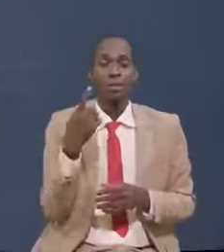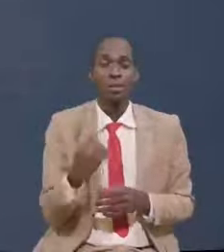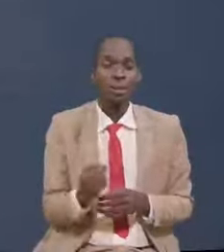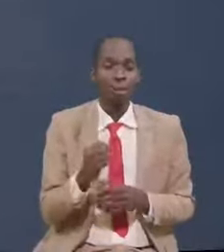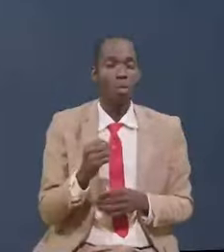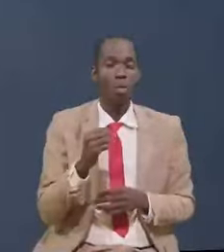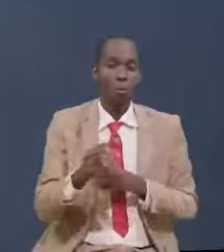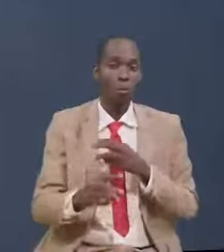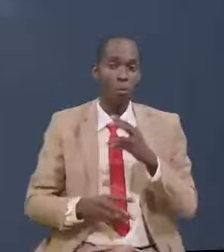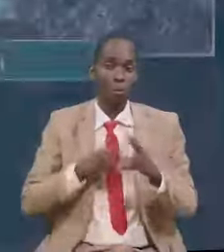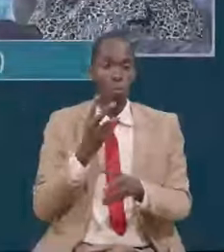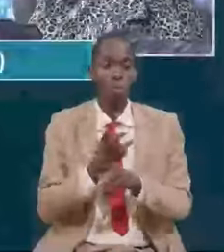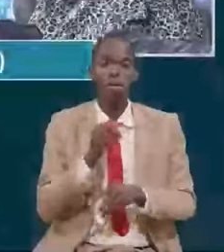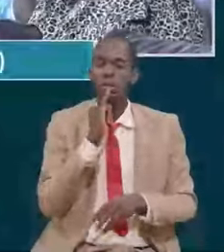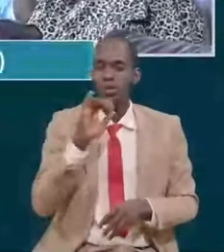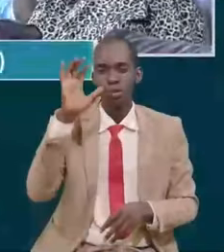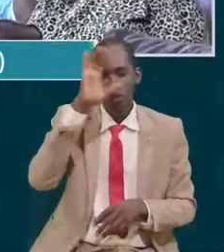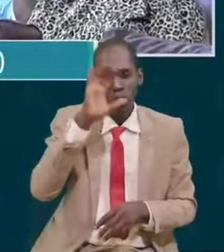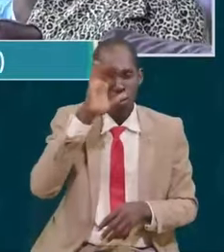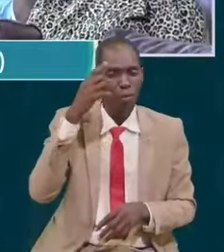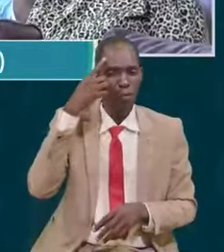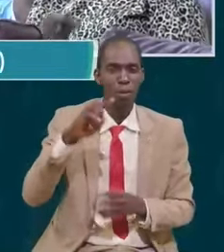Le monde cherche la paix.